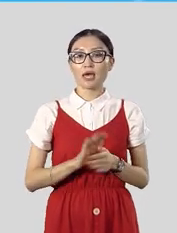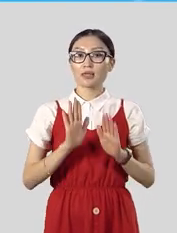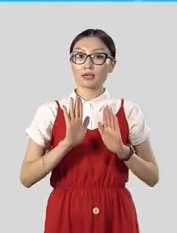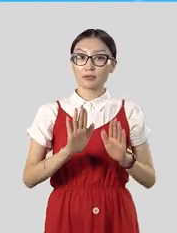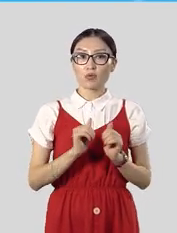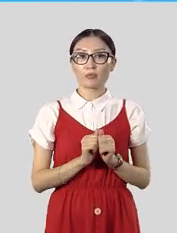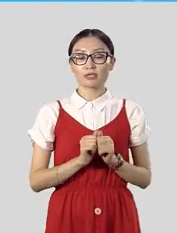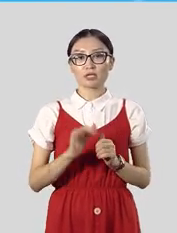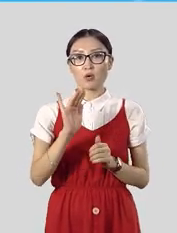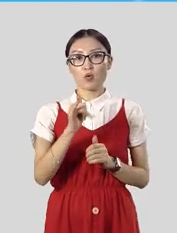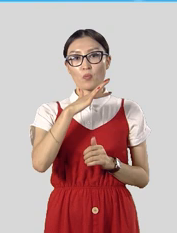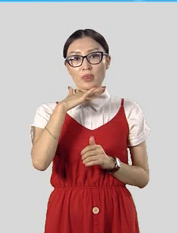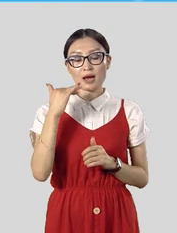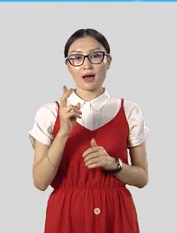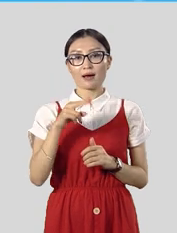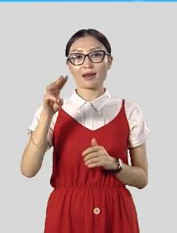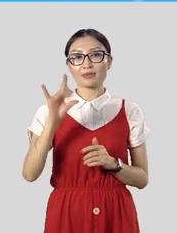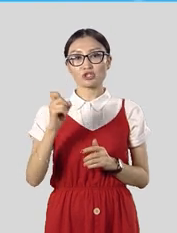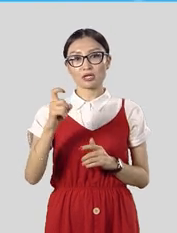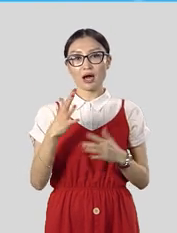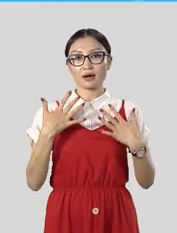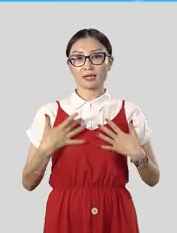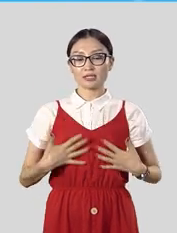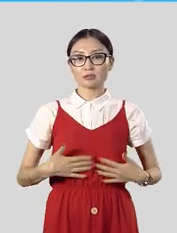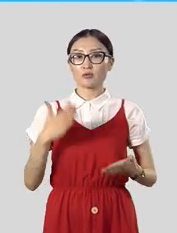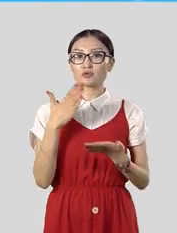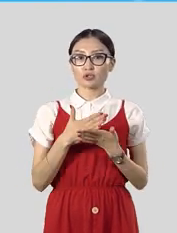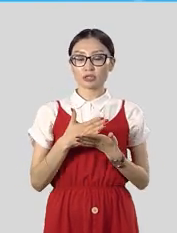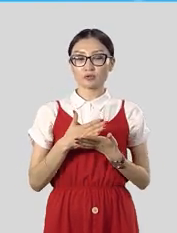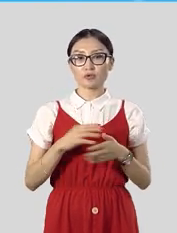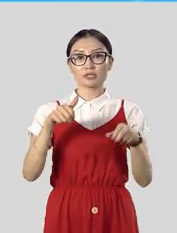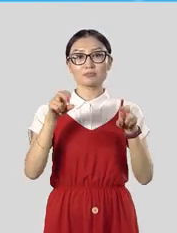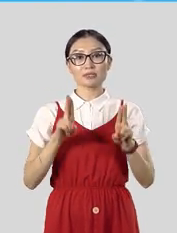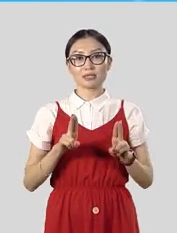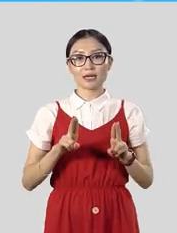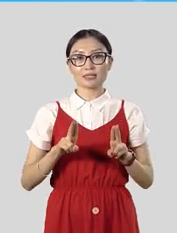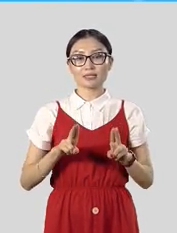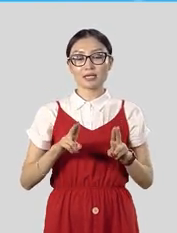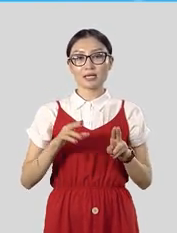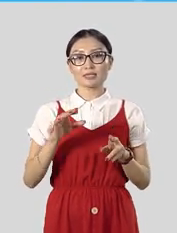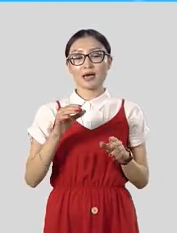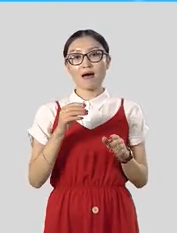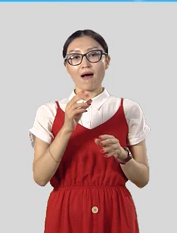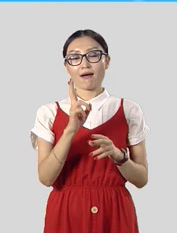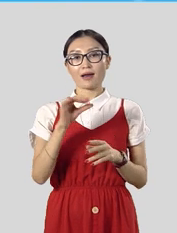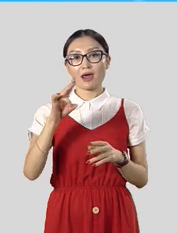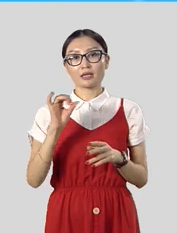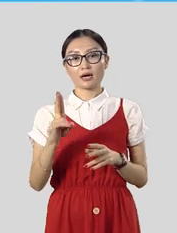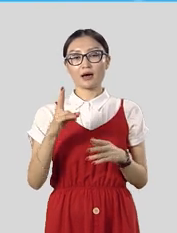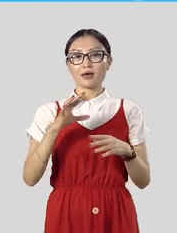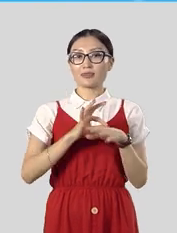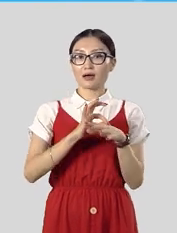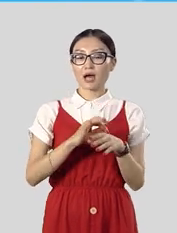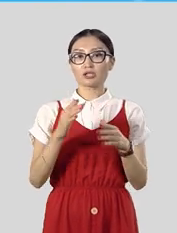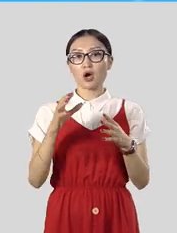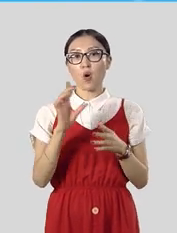Таким образом, у многоклеточных организмов существует специализация клеток, тканей,